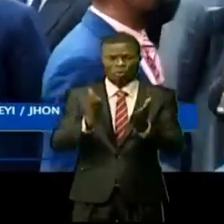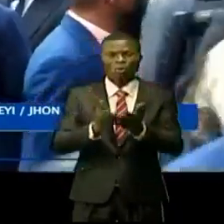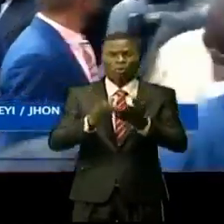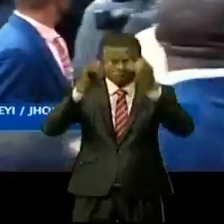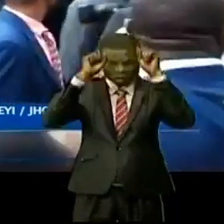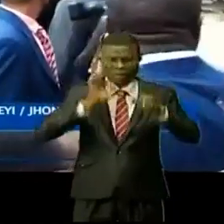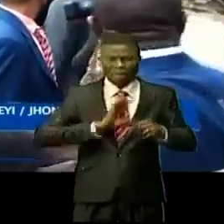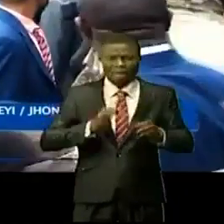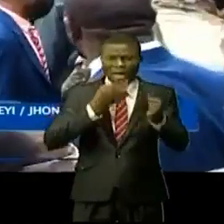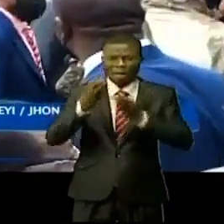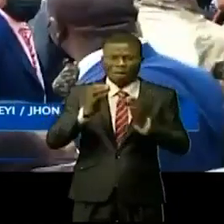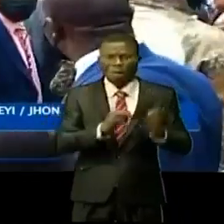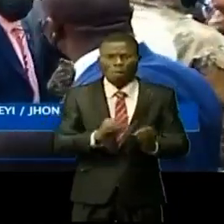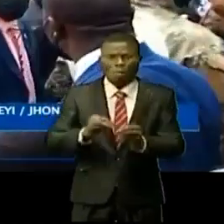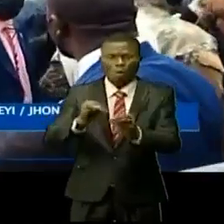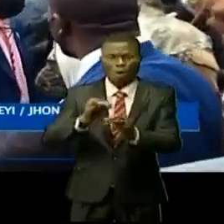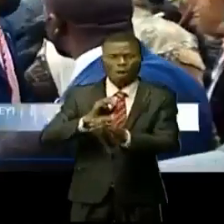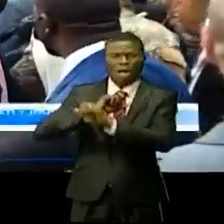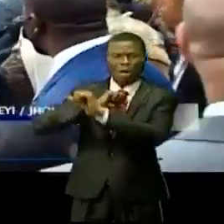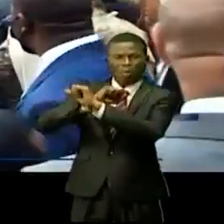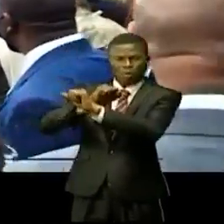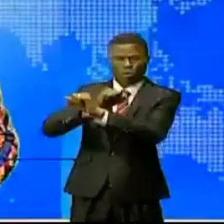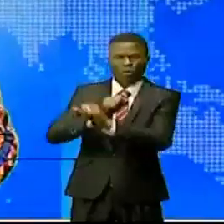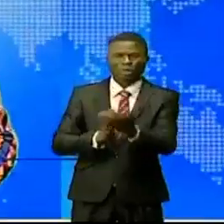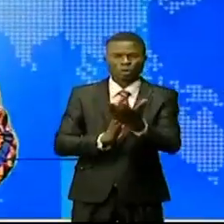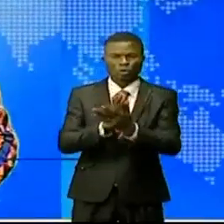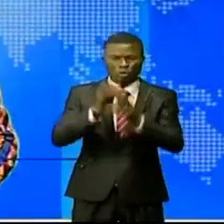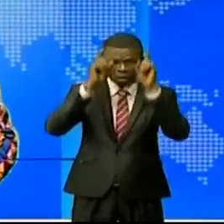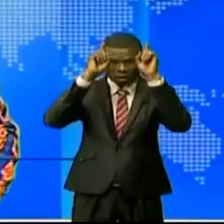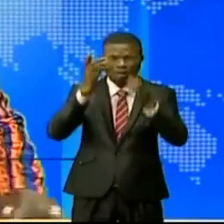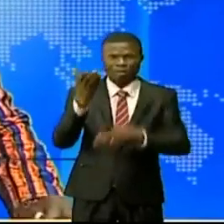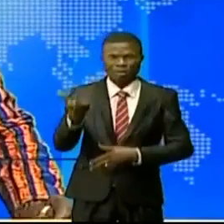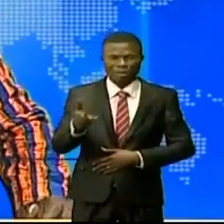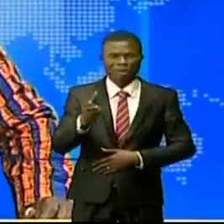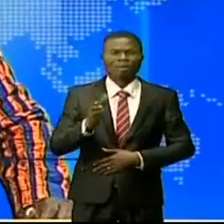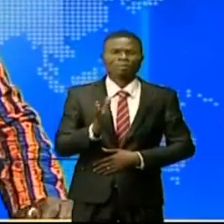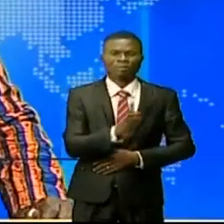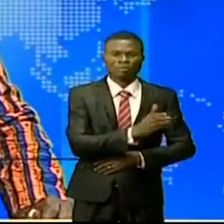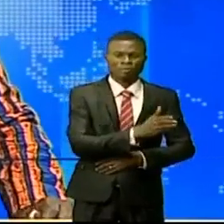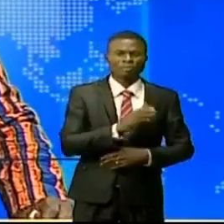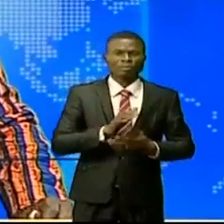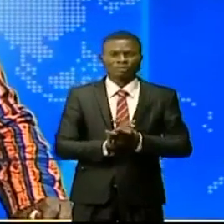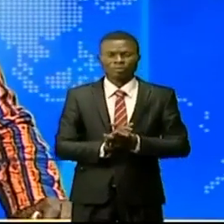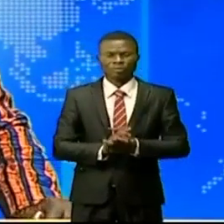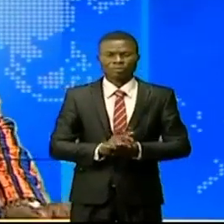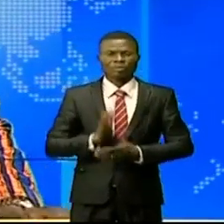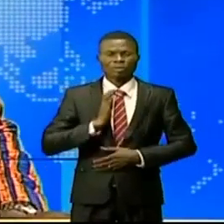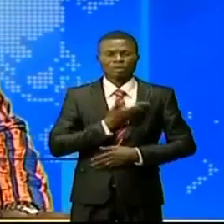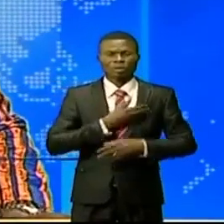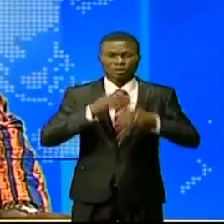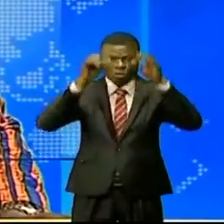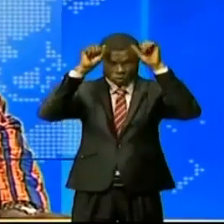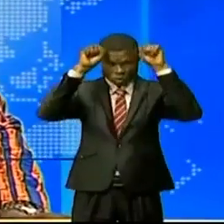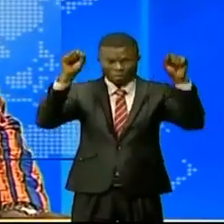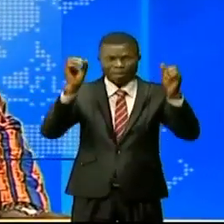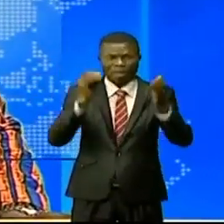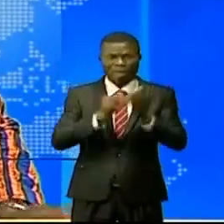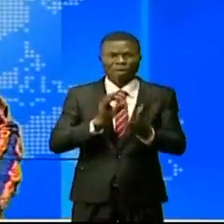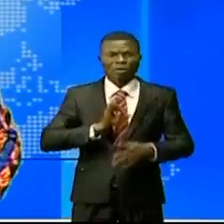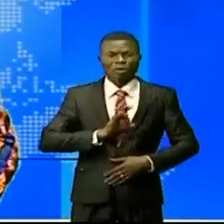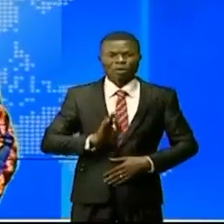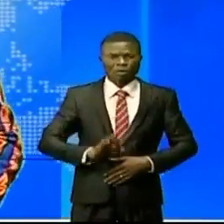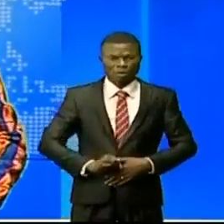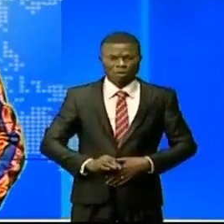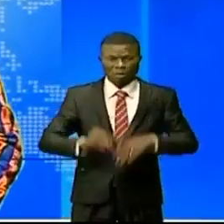en place pour une gestion rationnelle. Sachez également que le chef de l'État Félix-Antoine Tshisekedi est